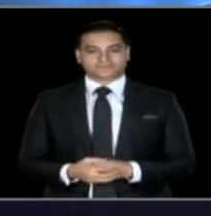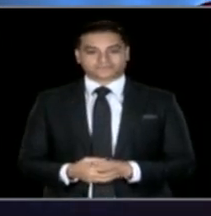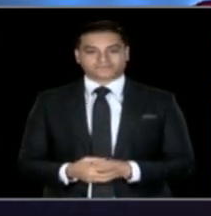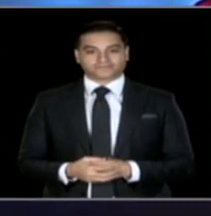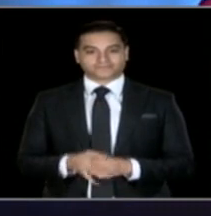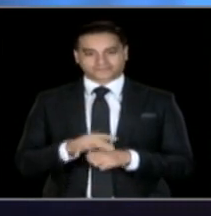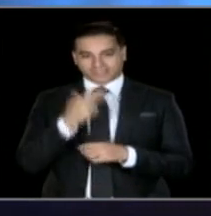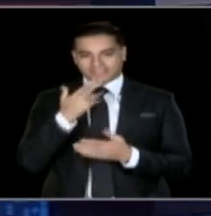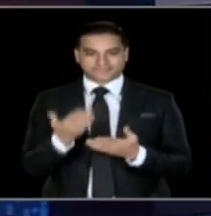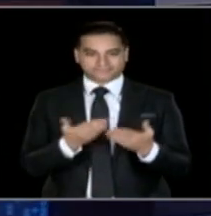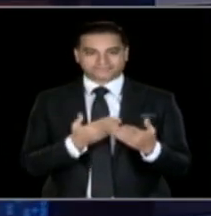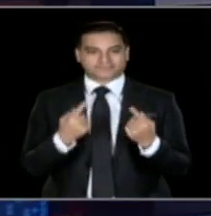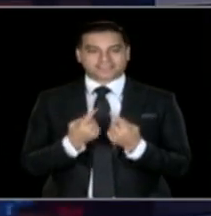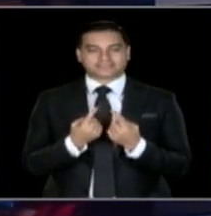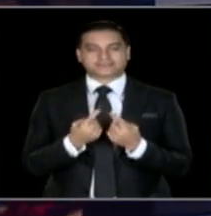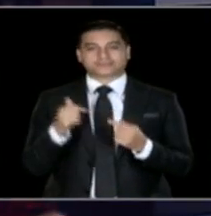هاردلك تفضل.